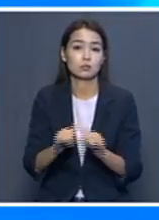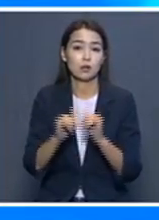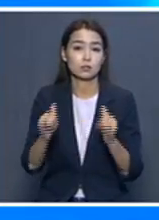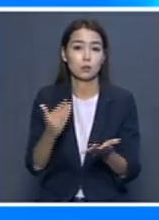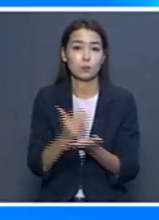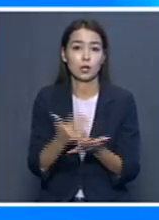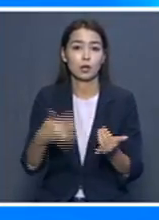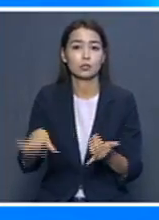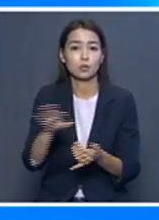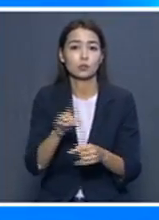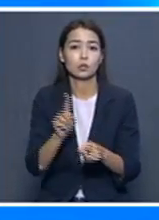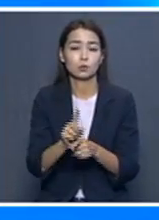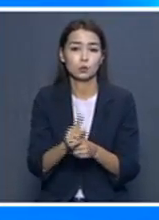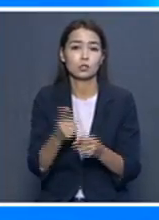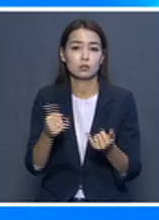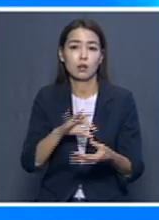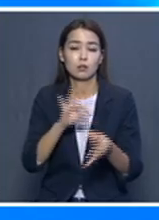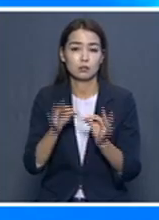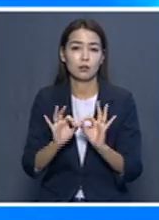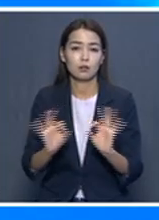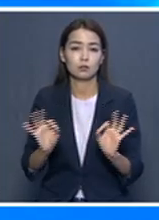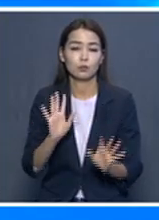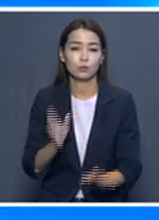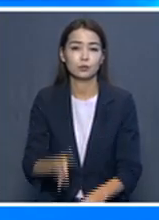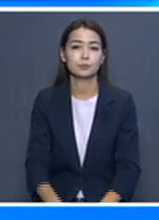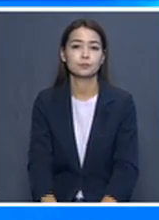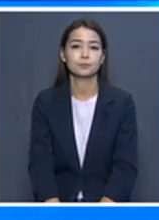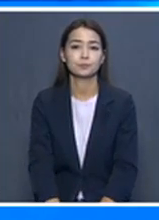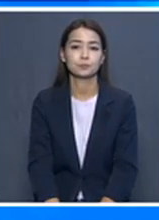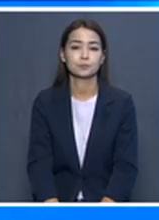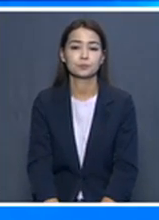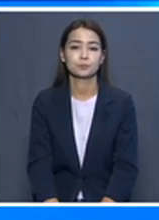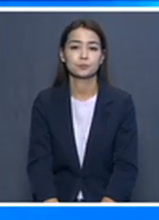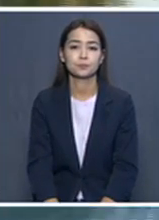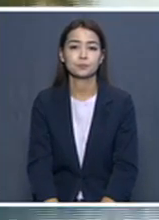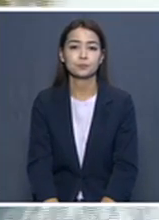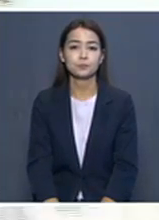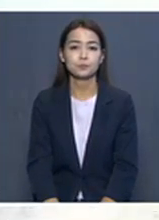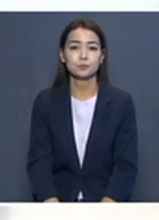Шалғайдағы балықшы жұртының тыныс тіршілігі жайлы Қуаныш Қанатұлы әңгімелейді.